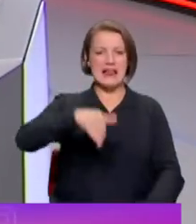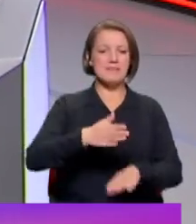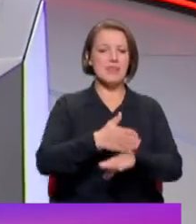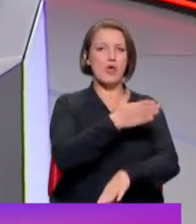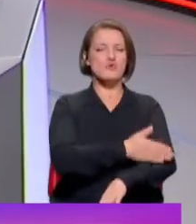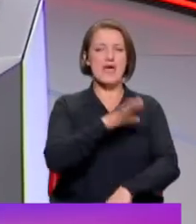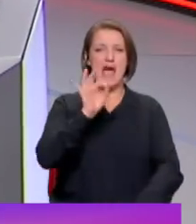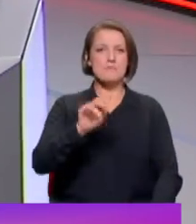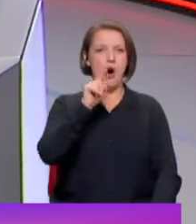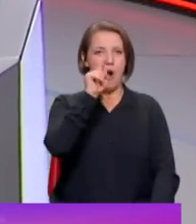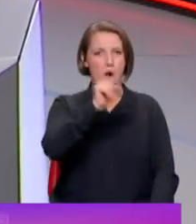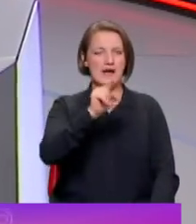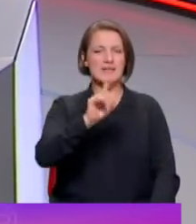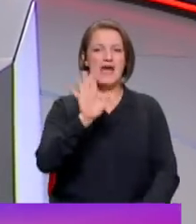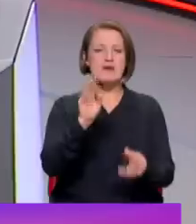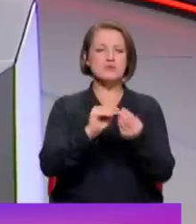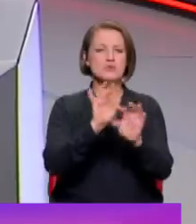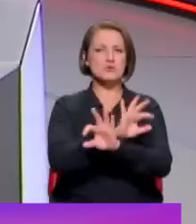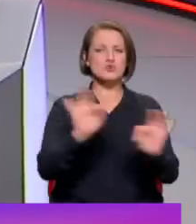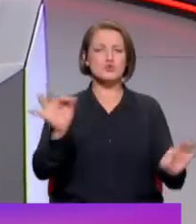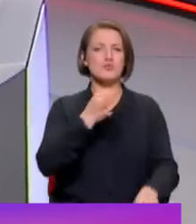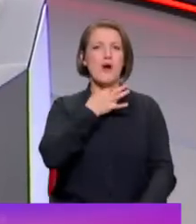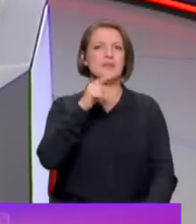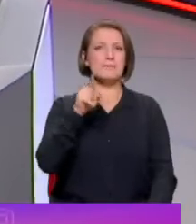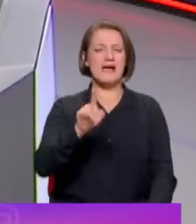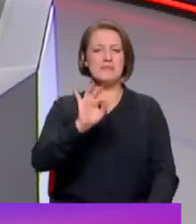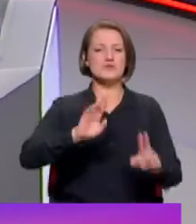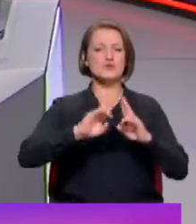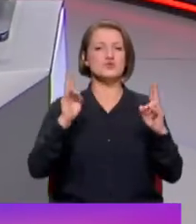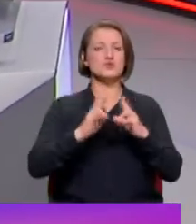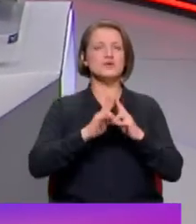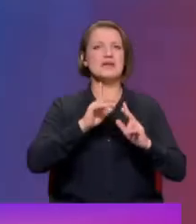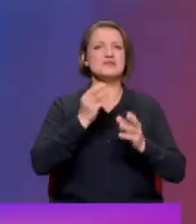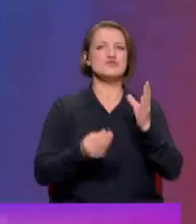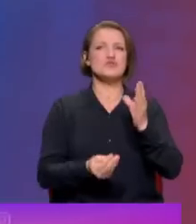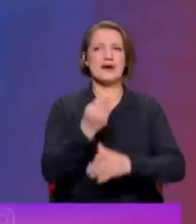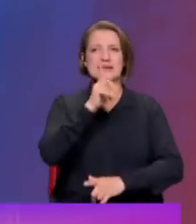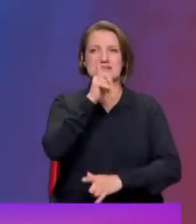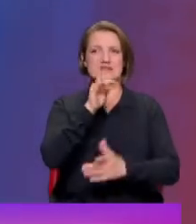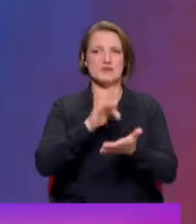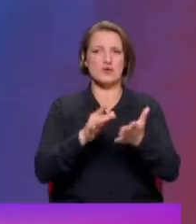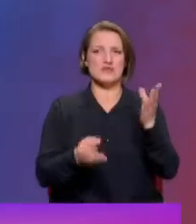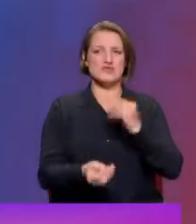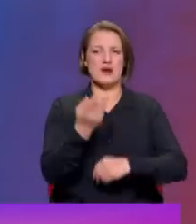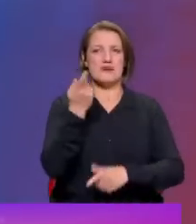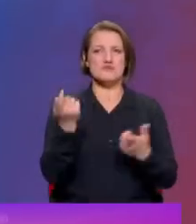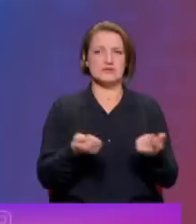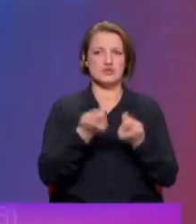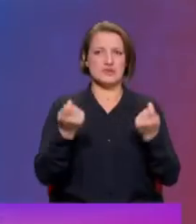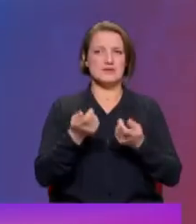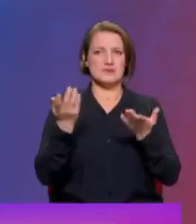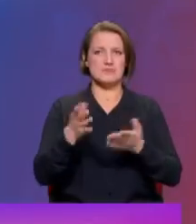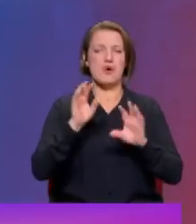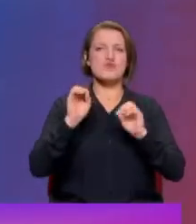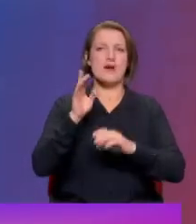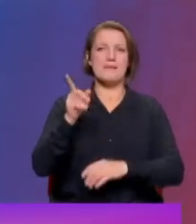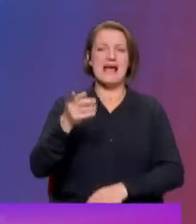önce hem oradaki en masum muhatapları hem de dünyanın çıkardığı sesi ortaya koymaya çalıştık Eee